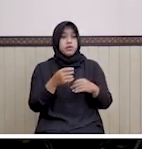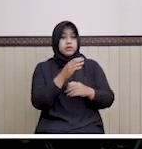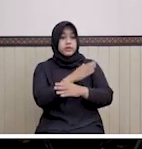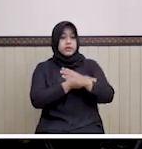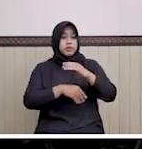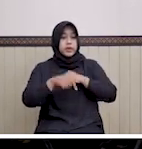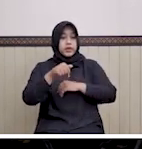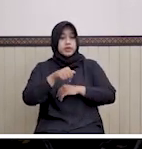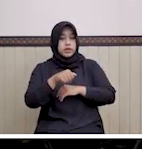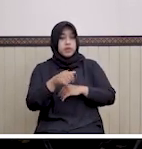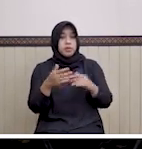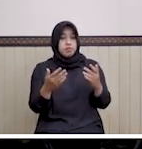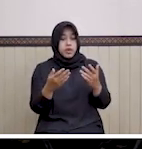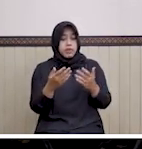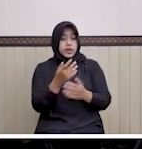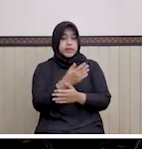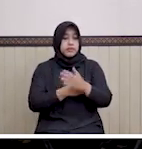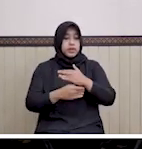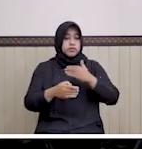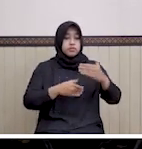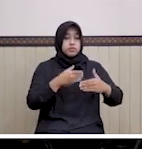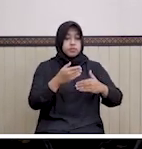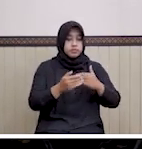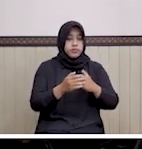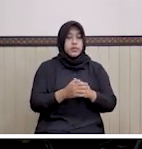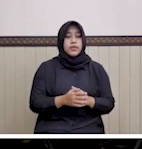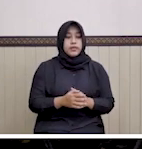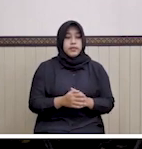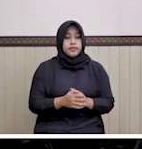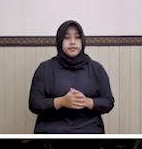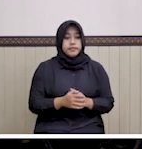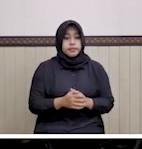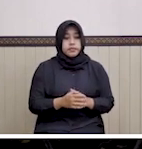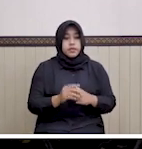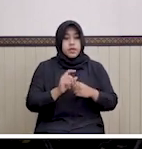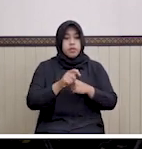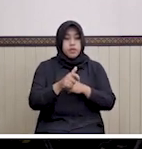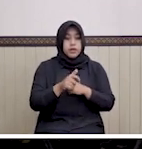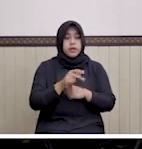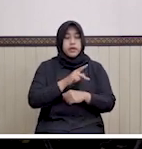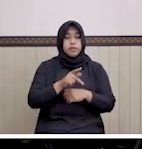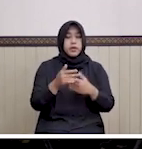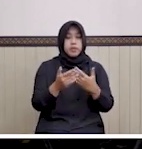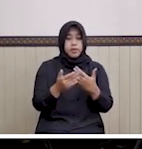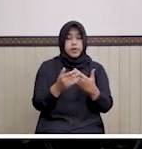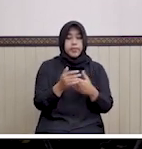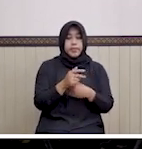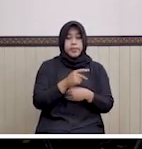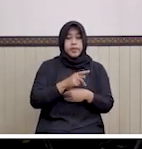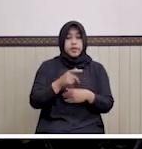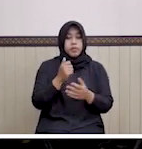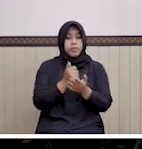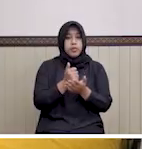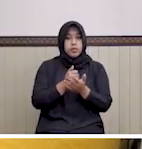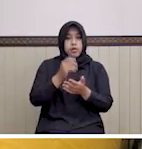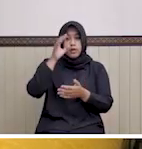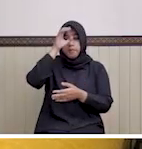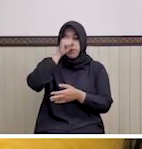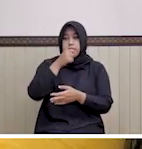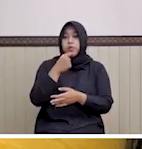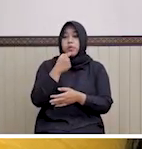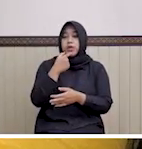Iya Bagaimana disabilitas kemudian akan berproses bahkan kami juga menetahui